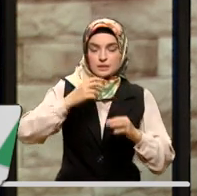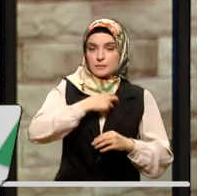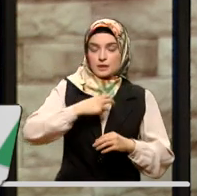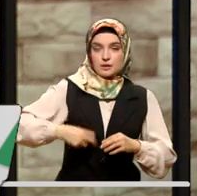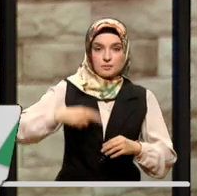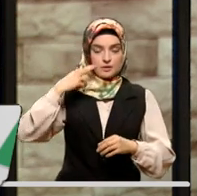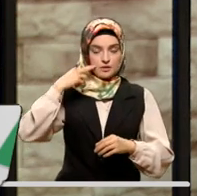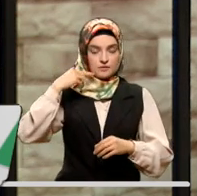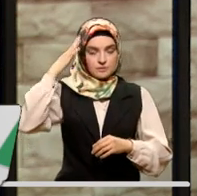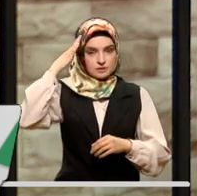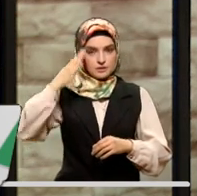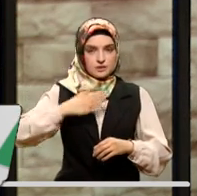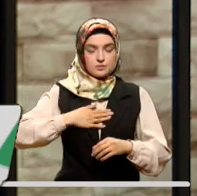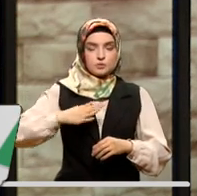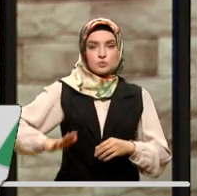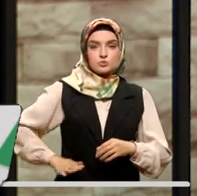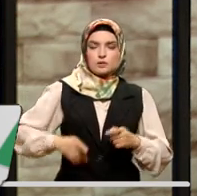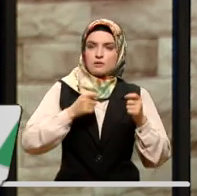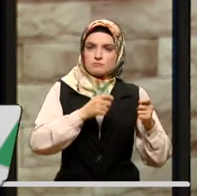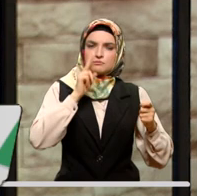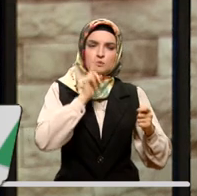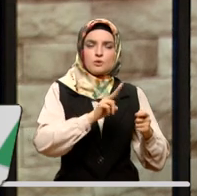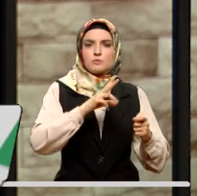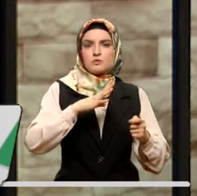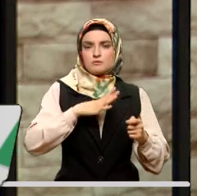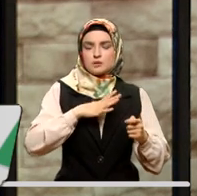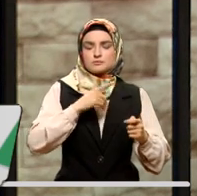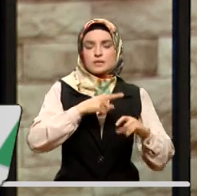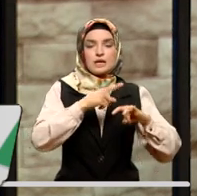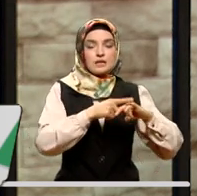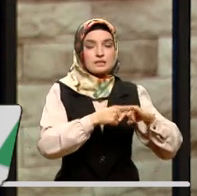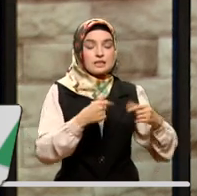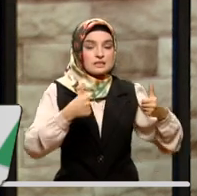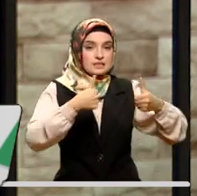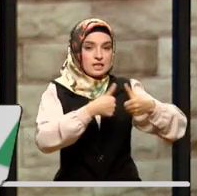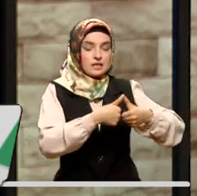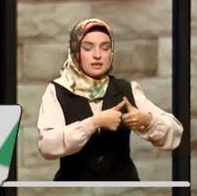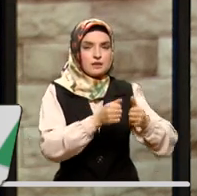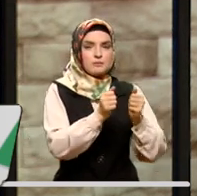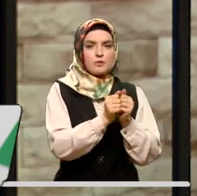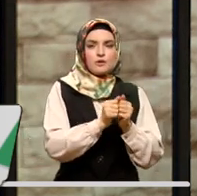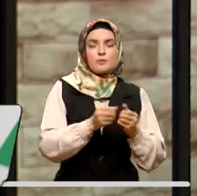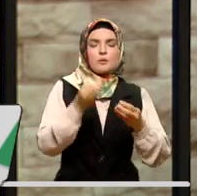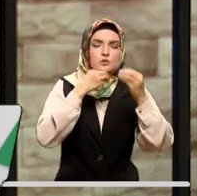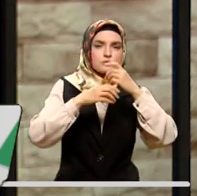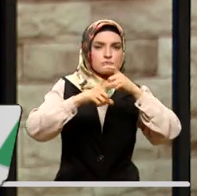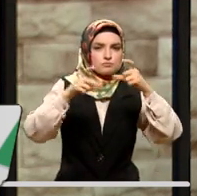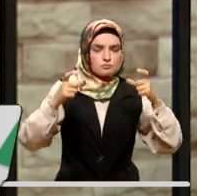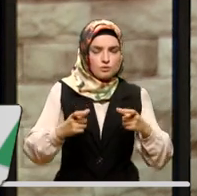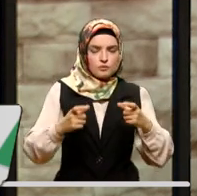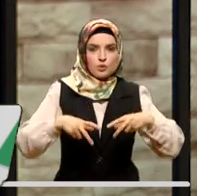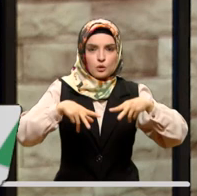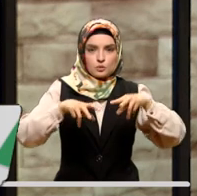Mesela Hazreti Hatice'nin diğer eşinden olan çocuklarıyla beraber sofrada oturduklarında yani her tabağa